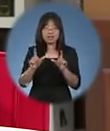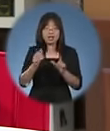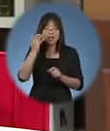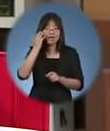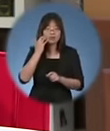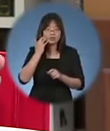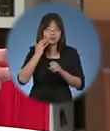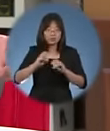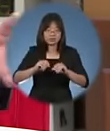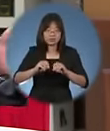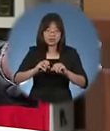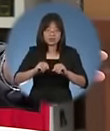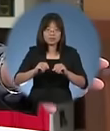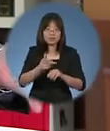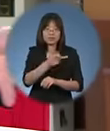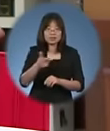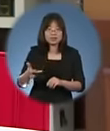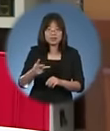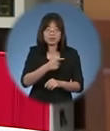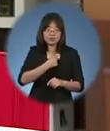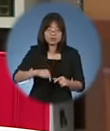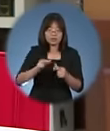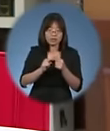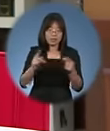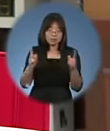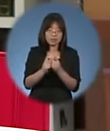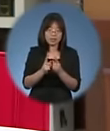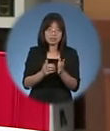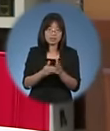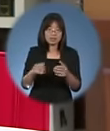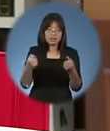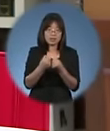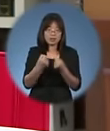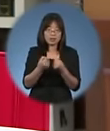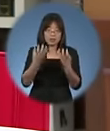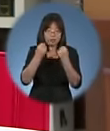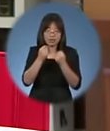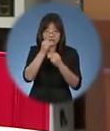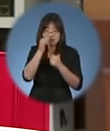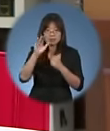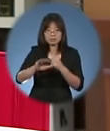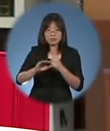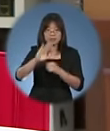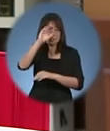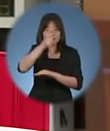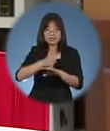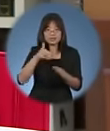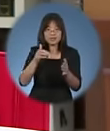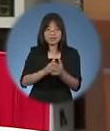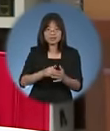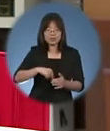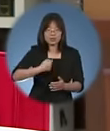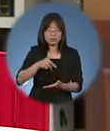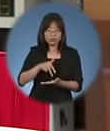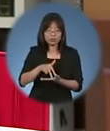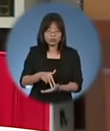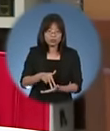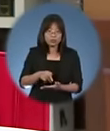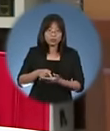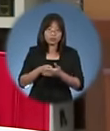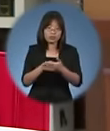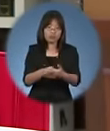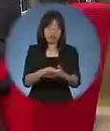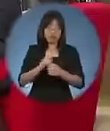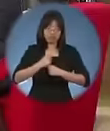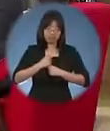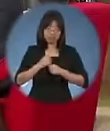한반도는 그렇게 거대한 중국하고 맞닿아 있으면서 그렇게 싸움 박질을 해대면서도 끝까지 자주성 지켜왔잖아요. 저항한 거죠,